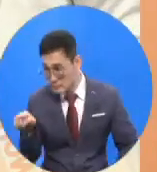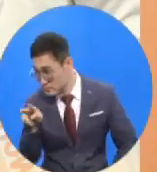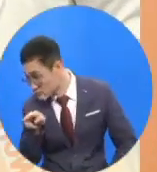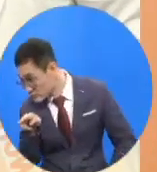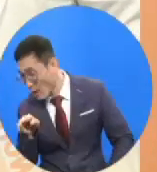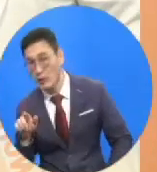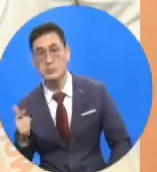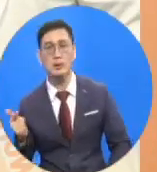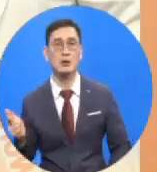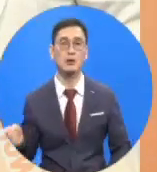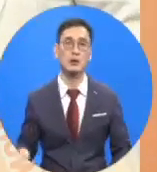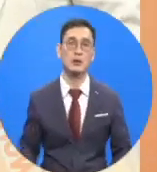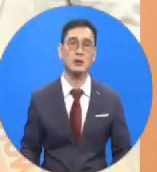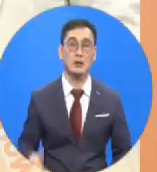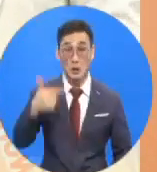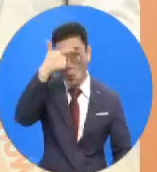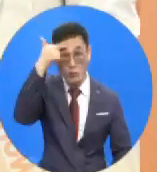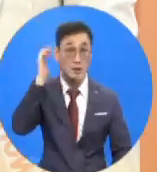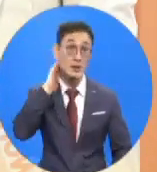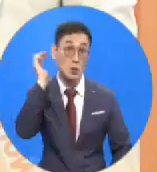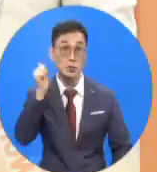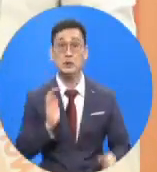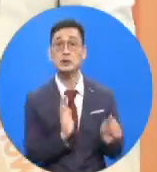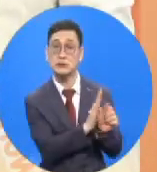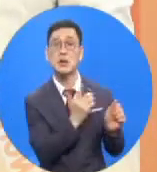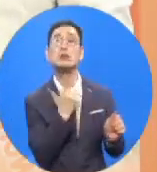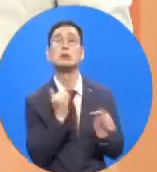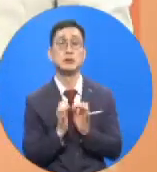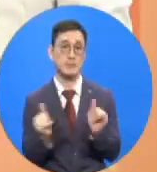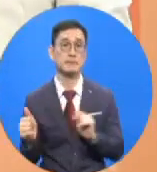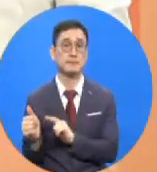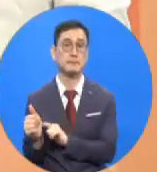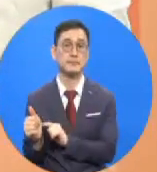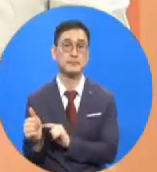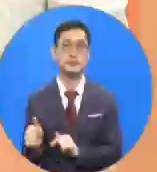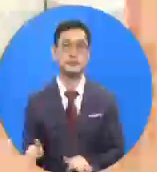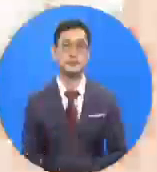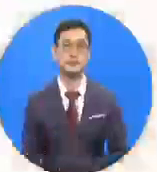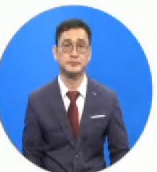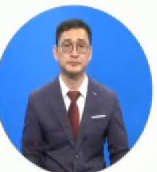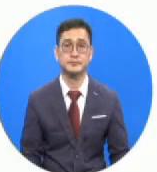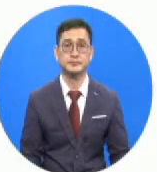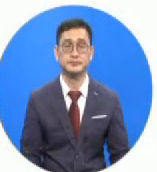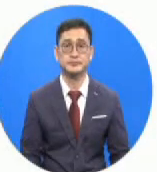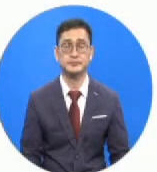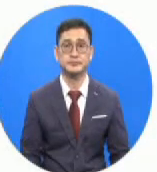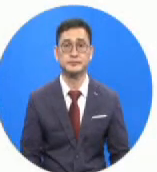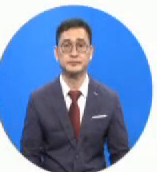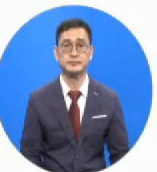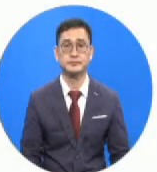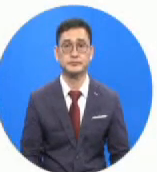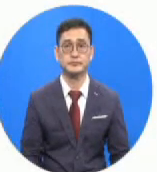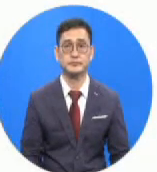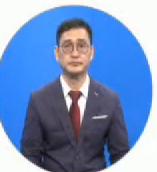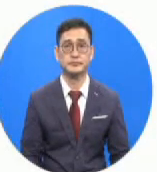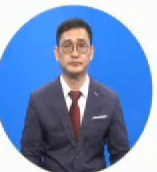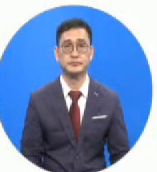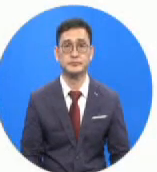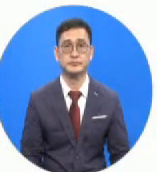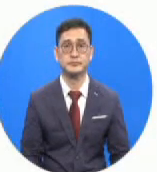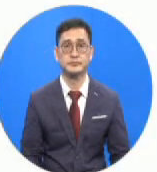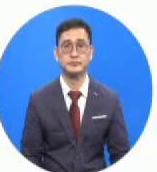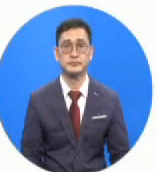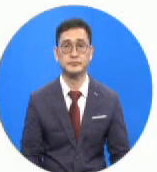오히려 노무현 전 대통령을 굉장히 지질이 했다 이제 그런 일을 하고 있어요 그래서 본인 자체는 뭐 이걸 자체를